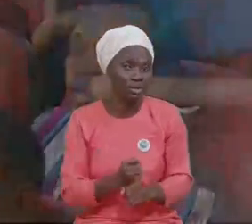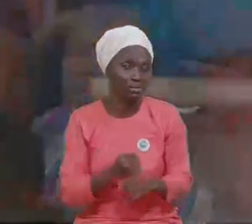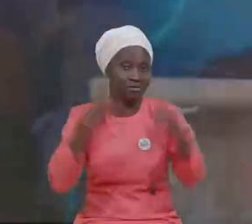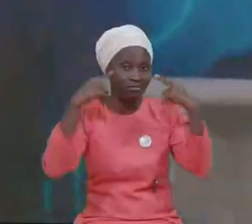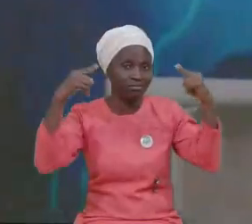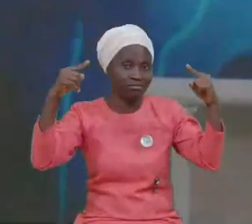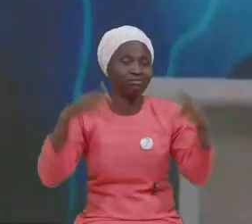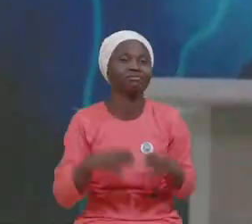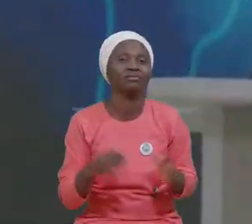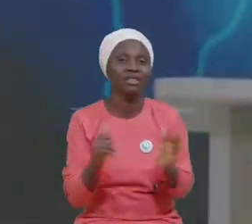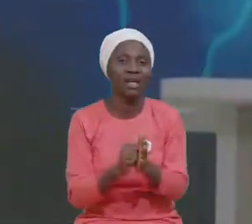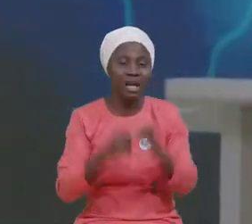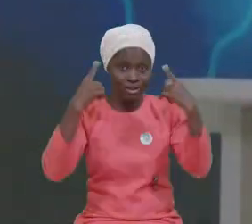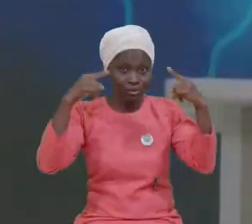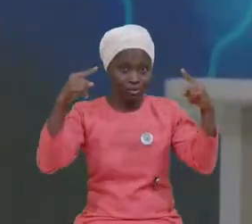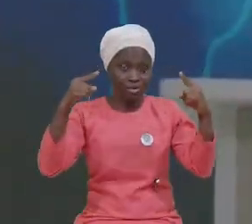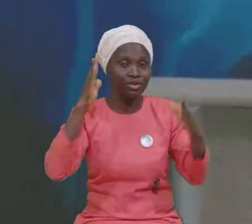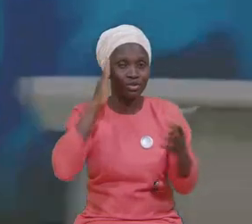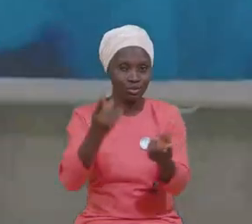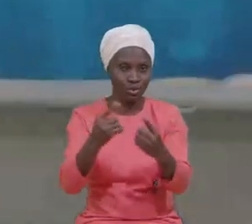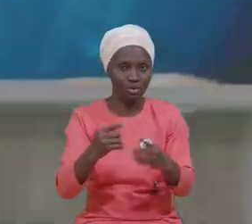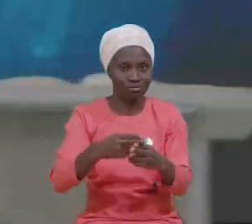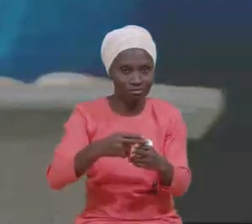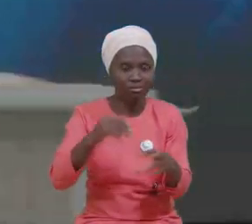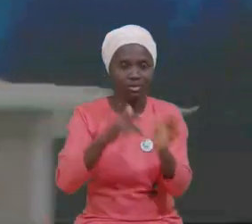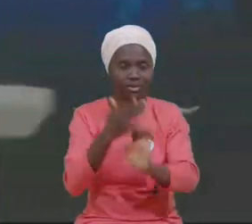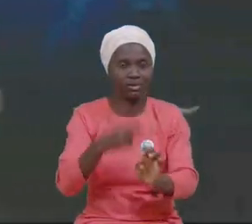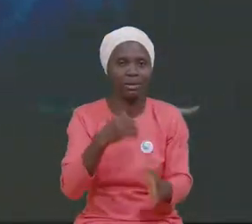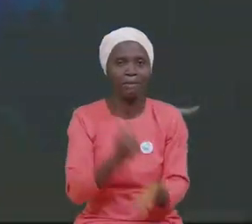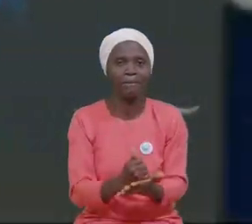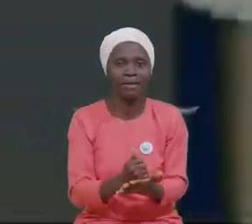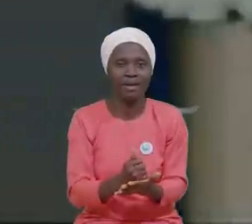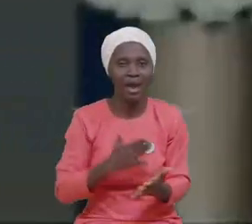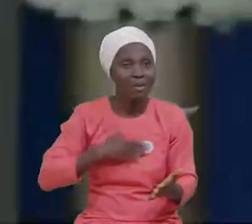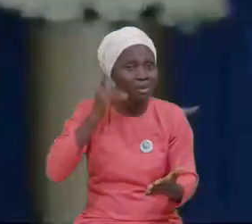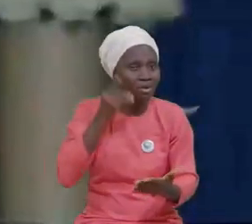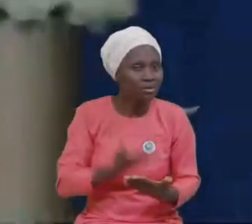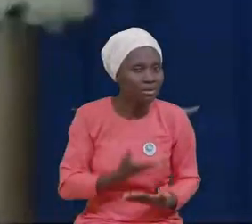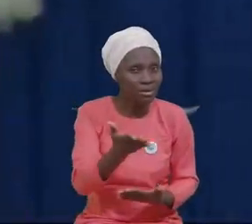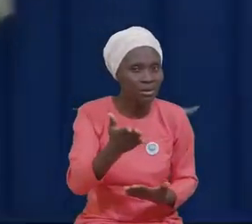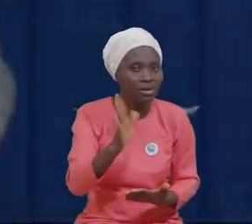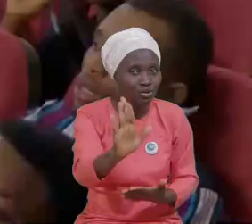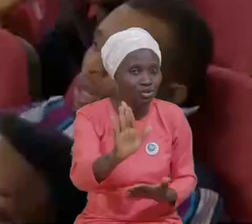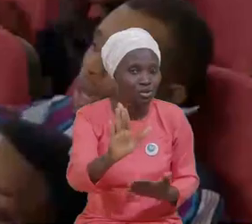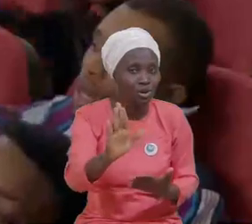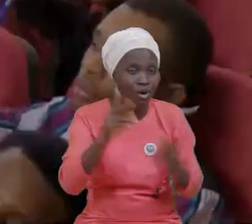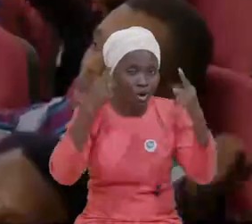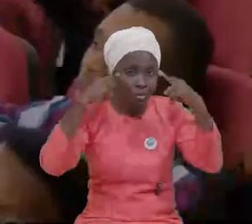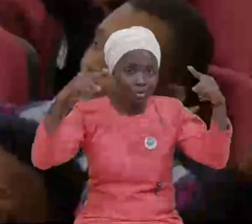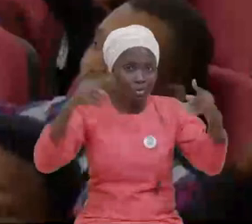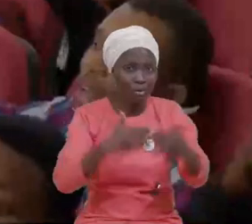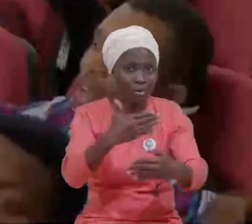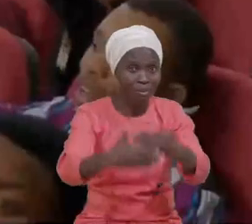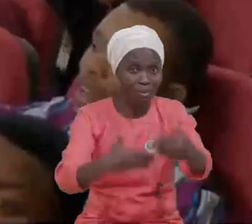de te faire réaliser. Ce progrès viendra bientôt. Ma fille là-bas, ton progrès